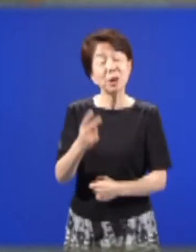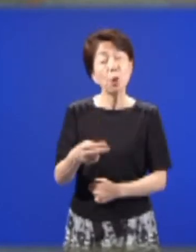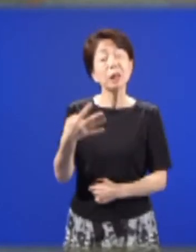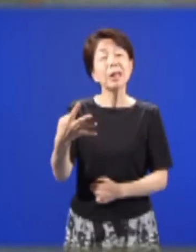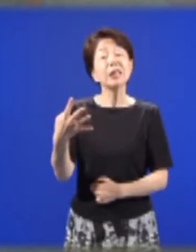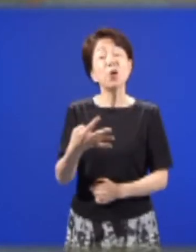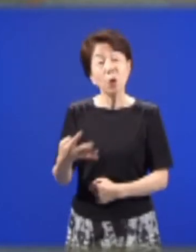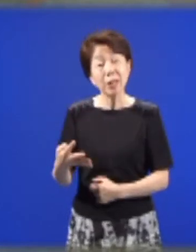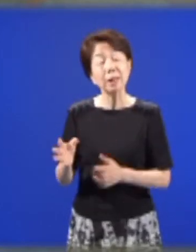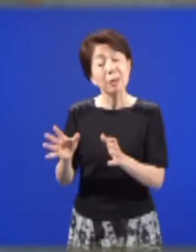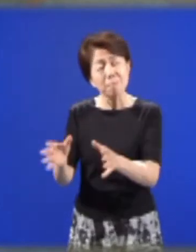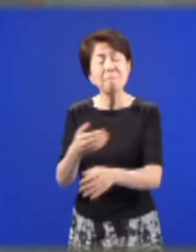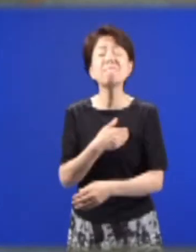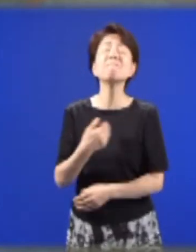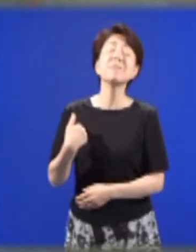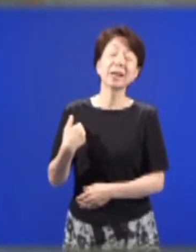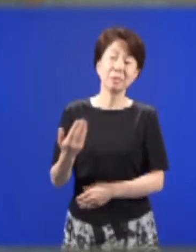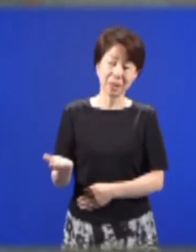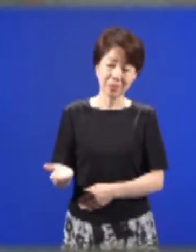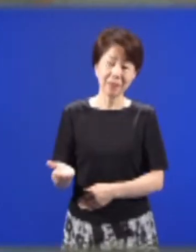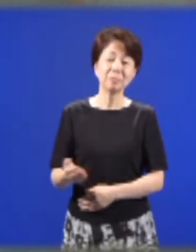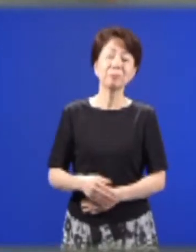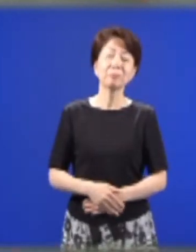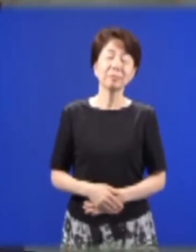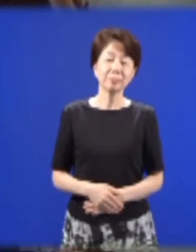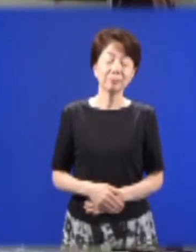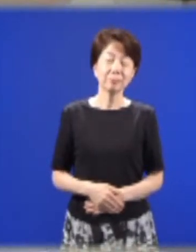のままでお芝居とかを見れるようにしました。